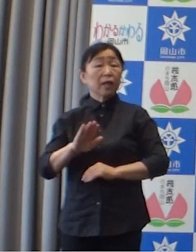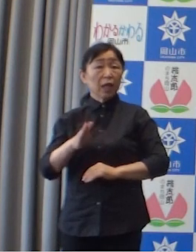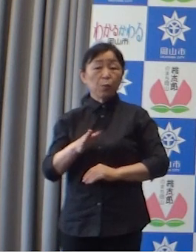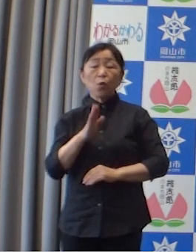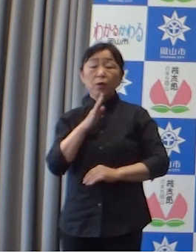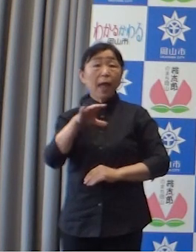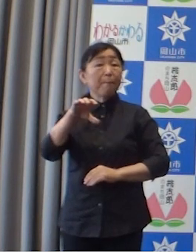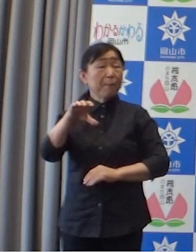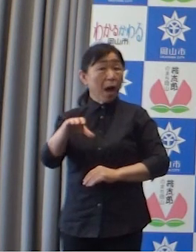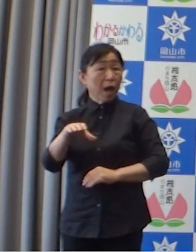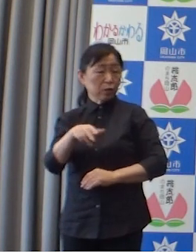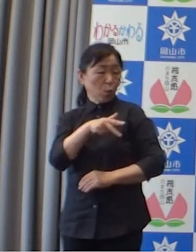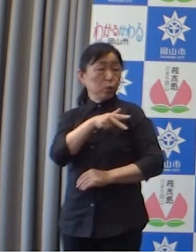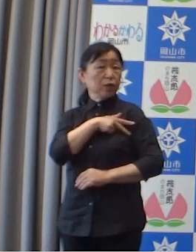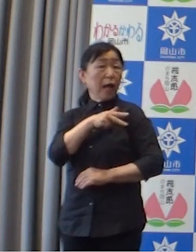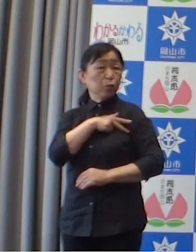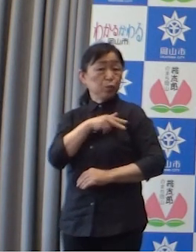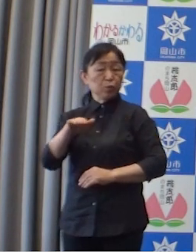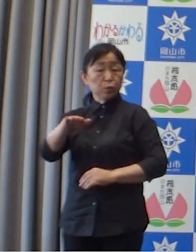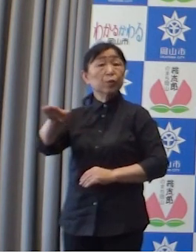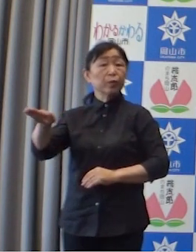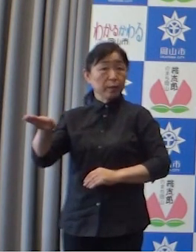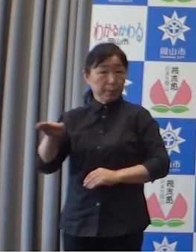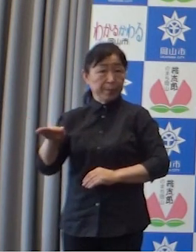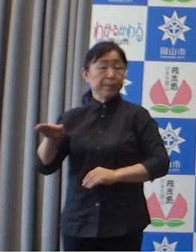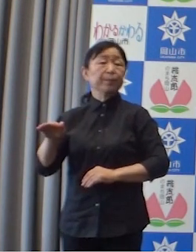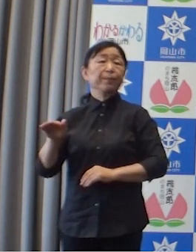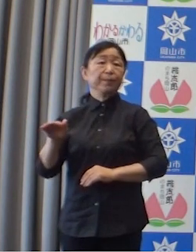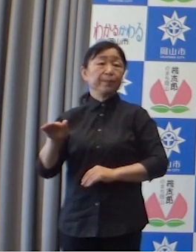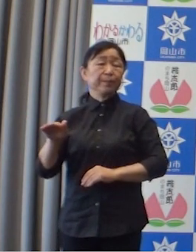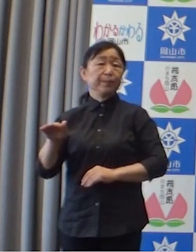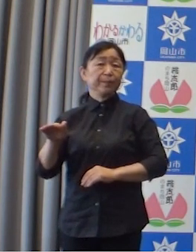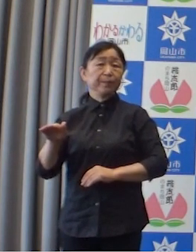現場スタッフの方で、この